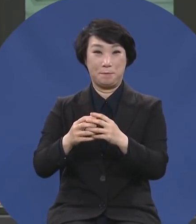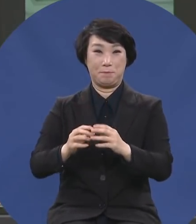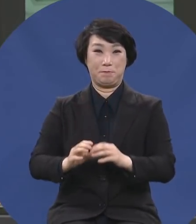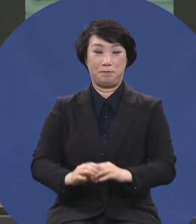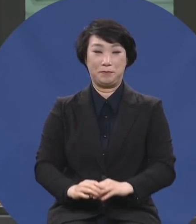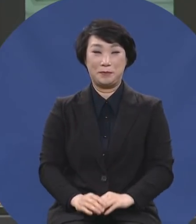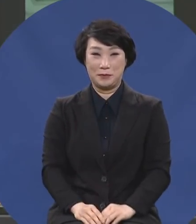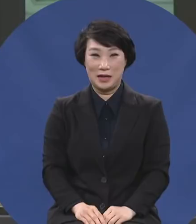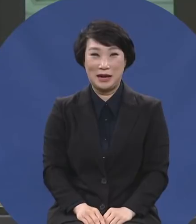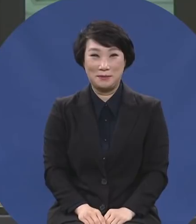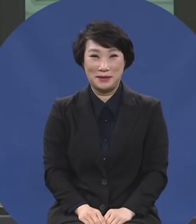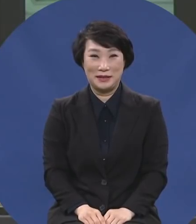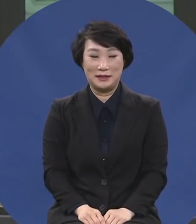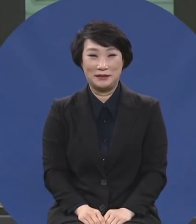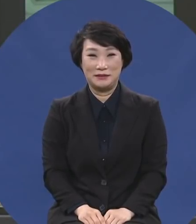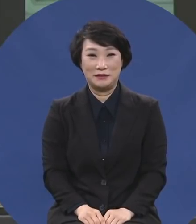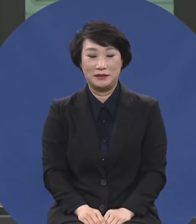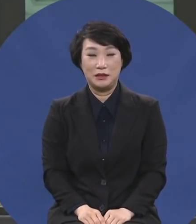충만하더라.